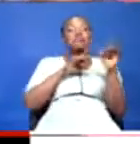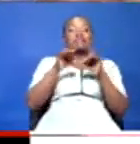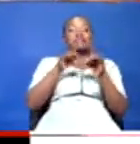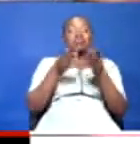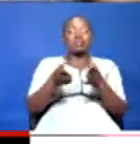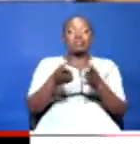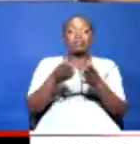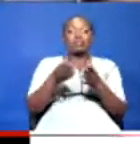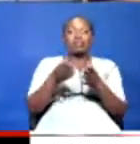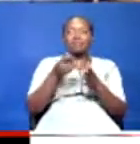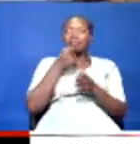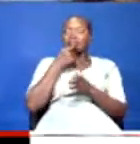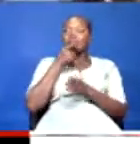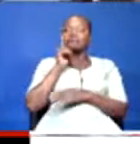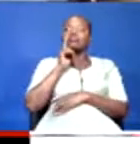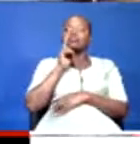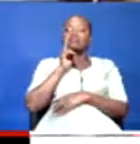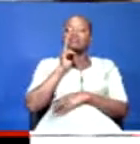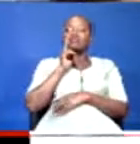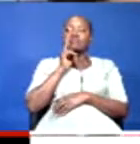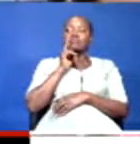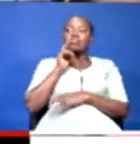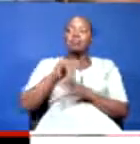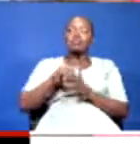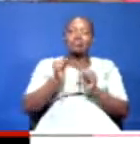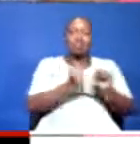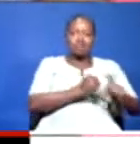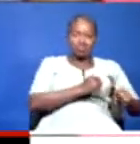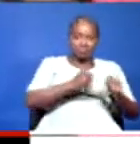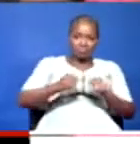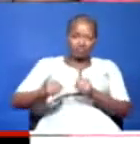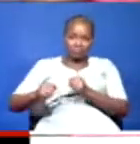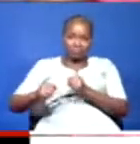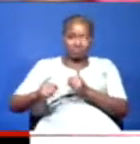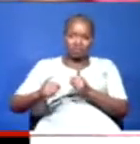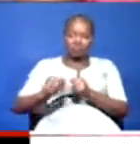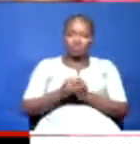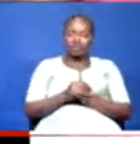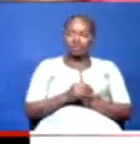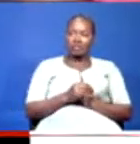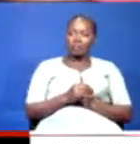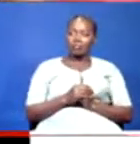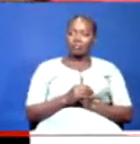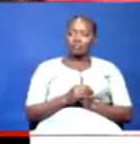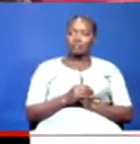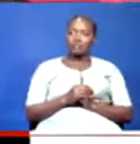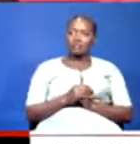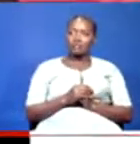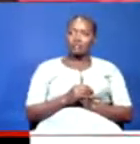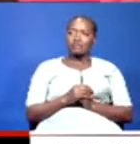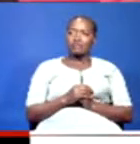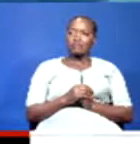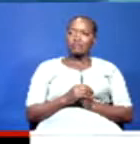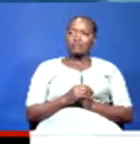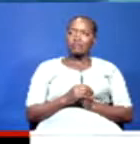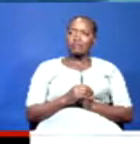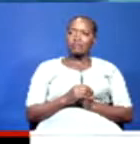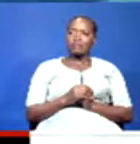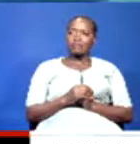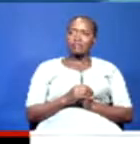Nyanza hapo kesho katika kaunti ya Homa Bay. Wycliffe Oketch, dira ya magwiji, kutoka kaunti ya Siaya.